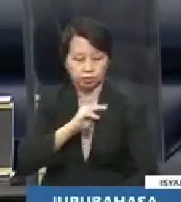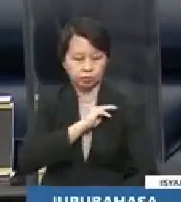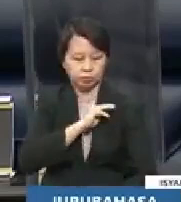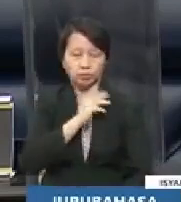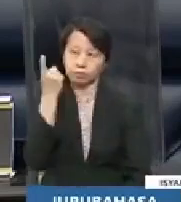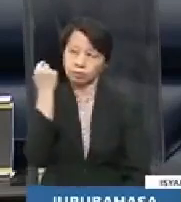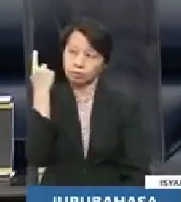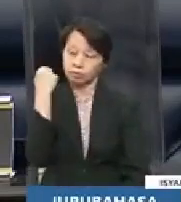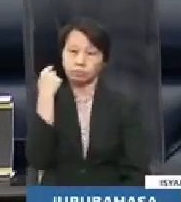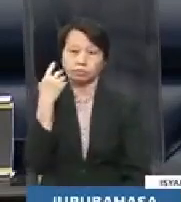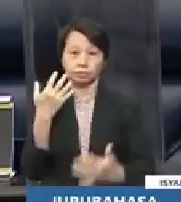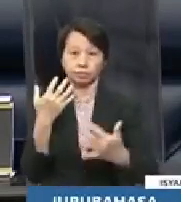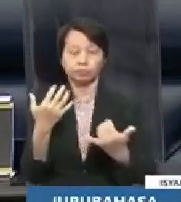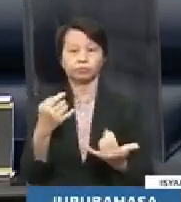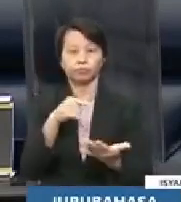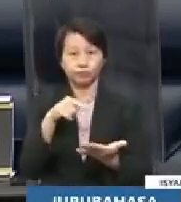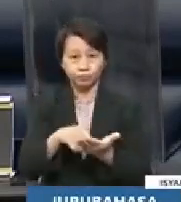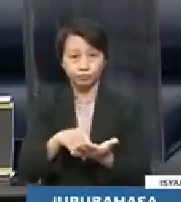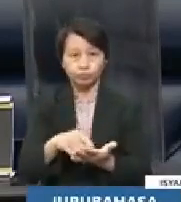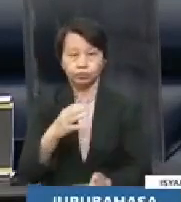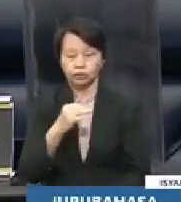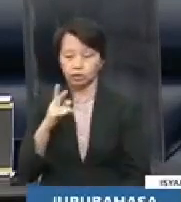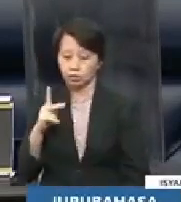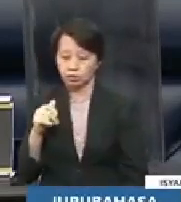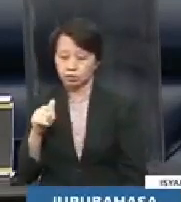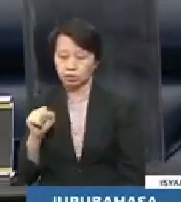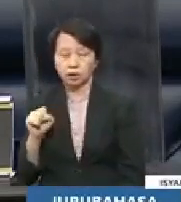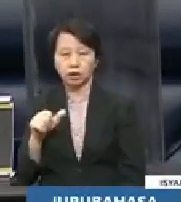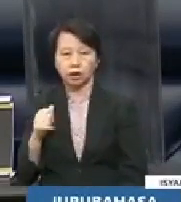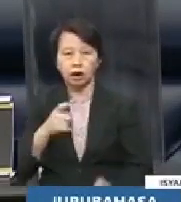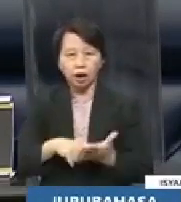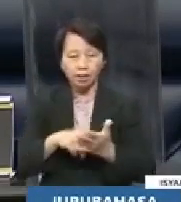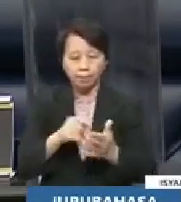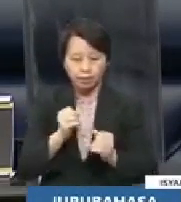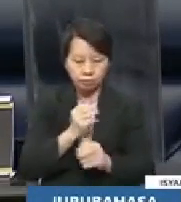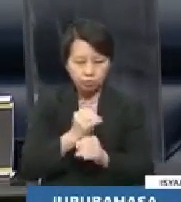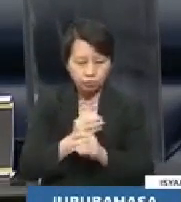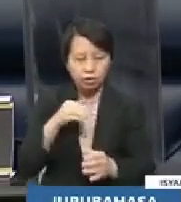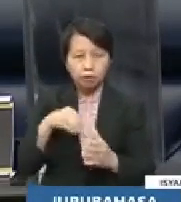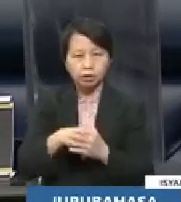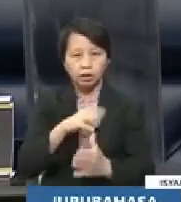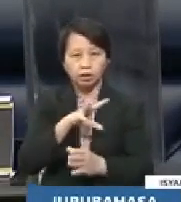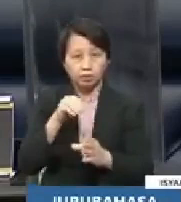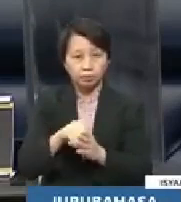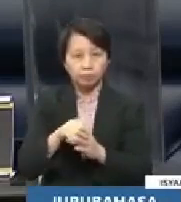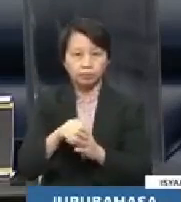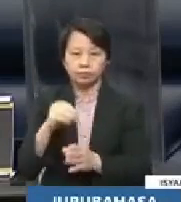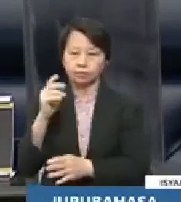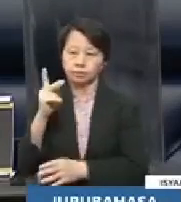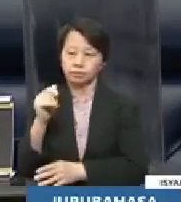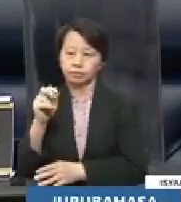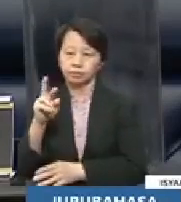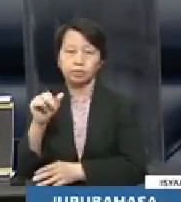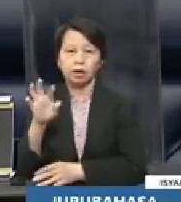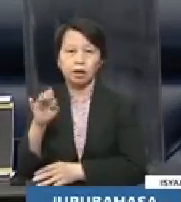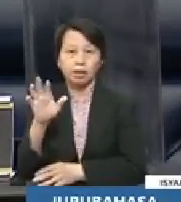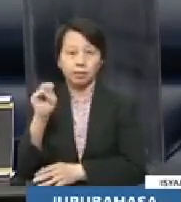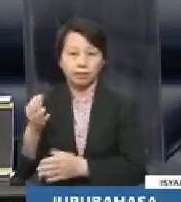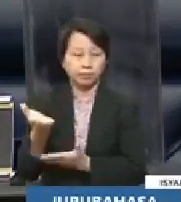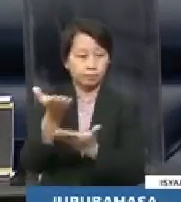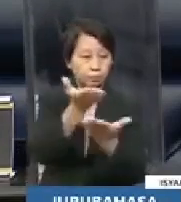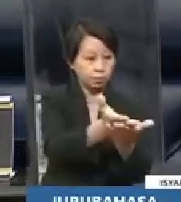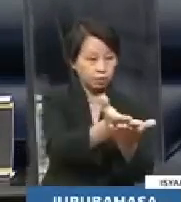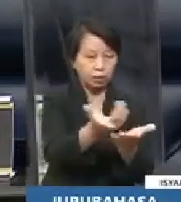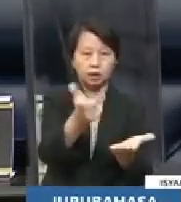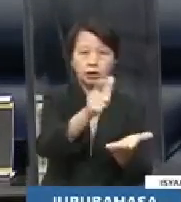menteri bau-bau ini hubungan itu kasobo pendiam bahwa sebarang use dan pengobatan dalam mekanisme pasaran kebun perlu dirojok